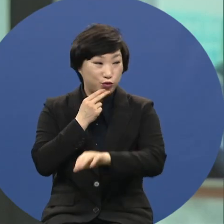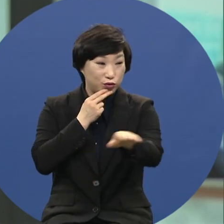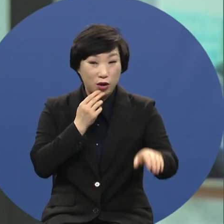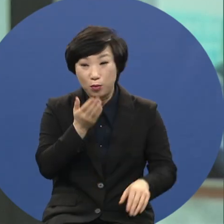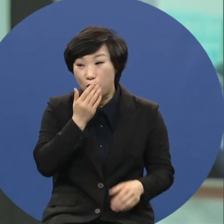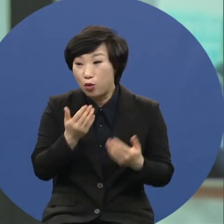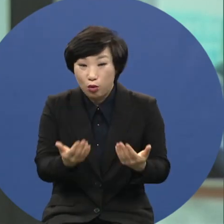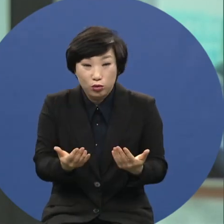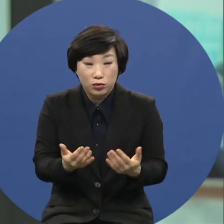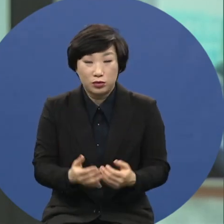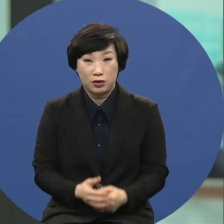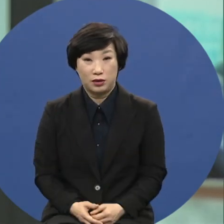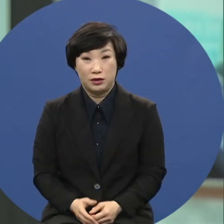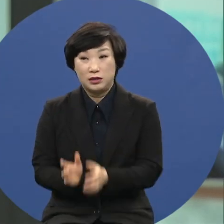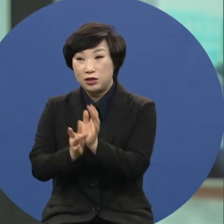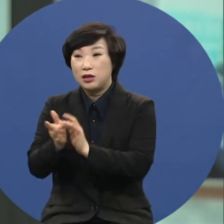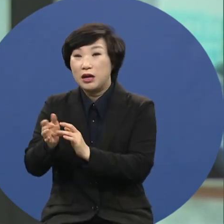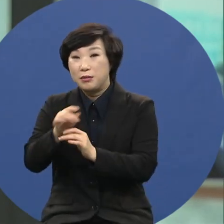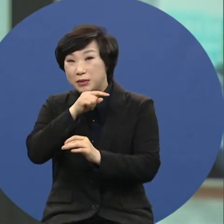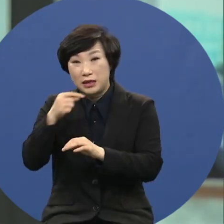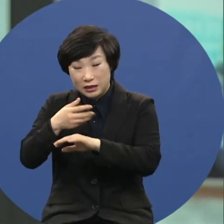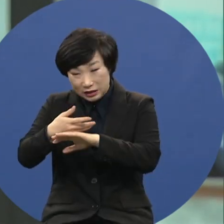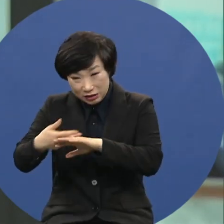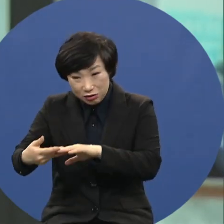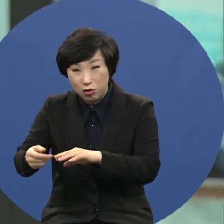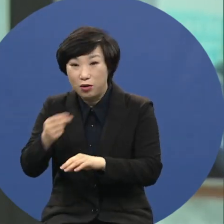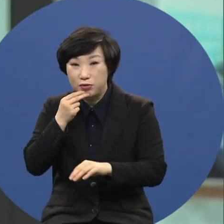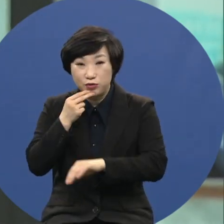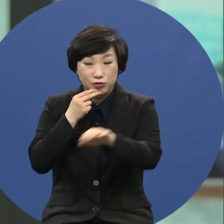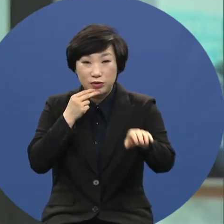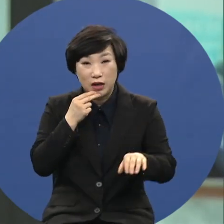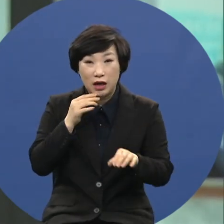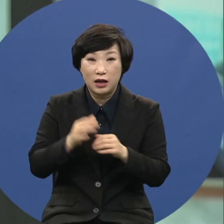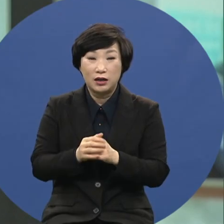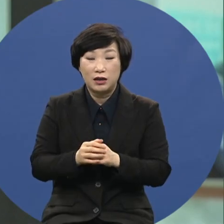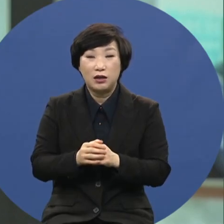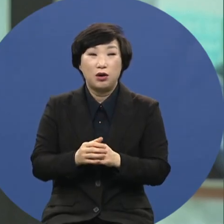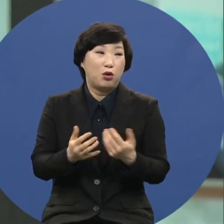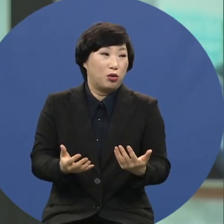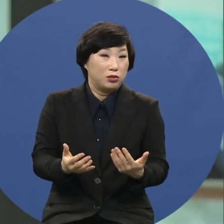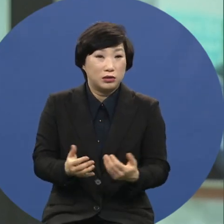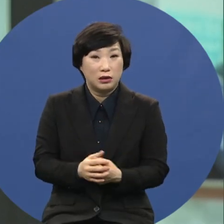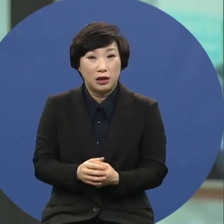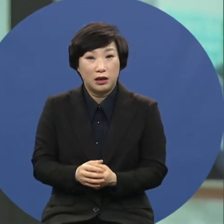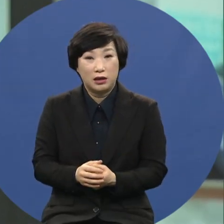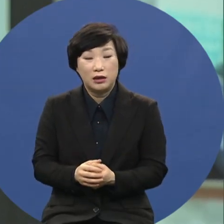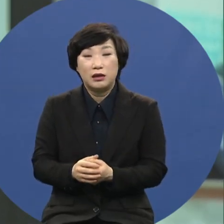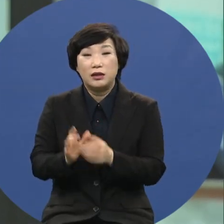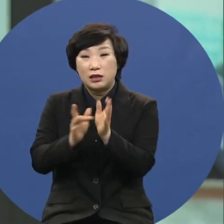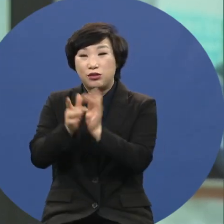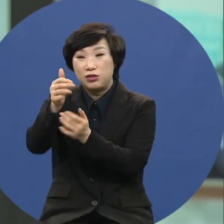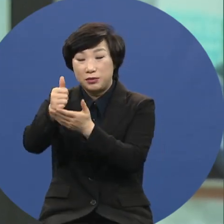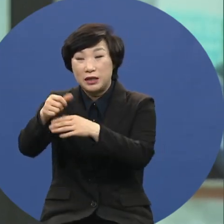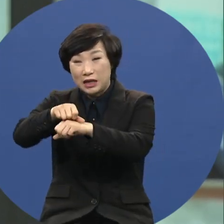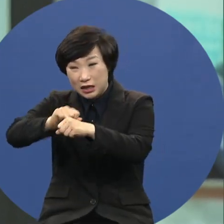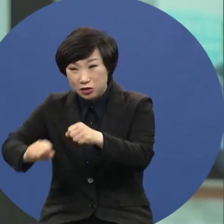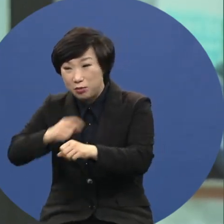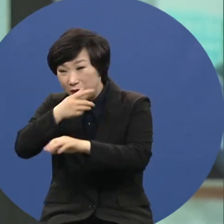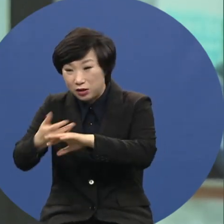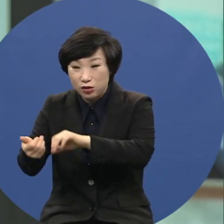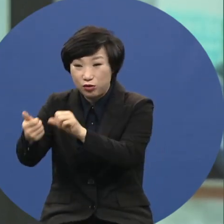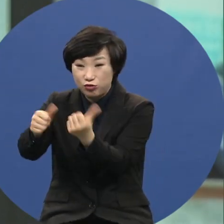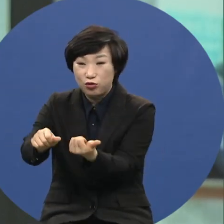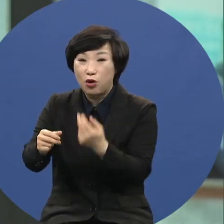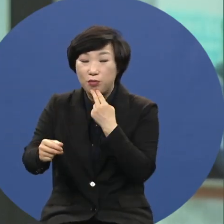수 있으며, 자기 살을 안 찢고 어떻게 피 흘리게 할 수 있으며, 찢어지고 피 흘리는데 안